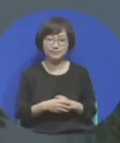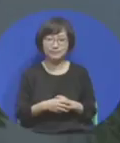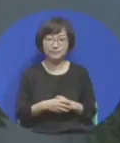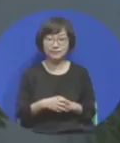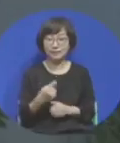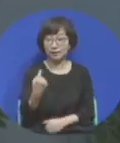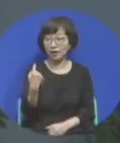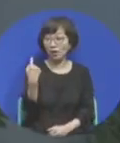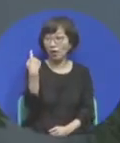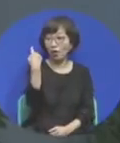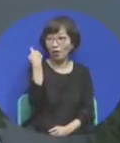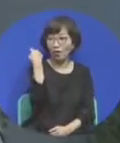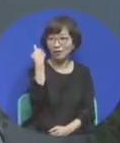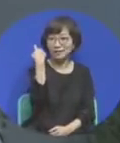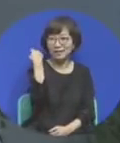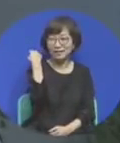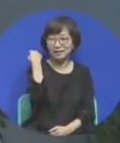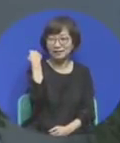어젯밤에는 제가